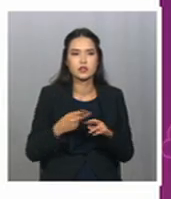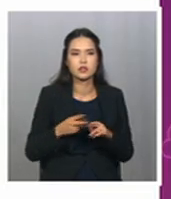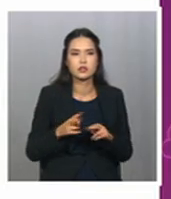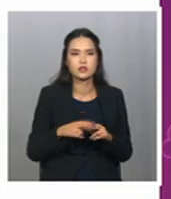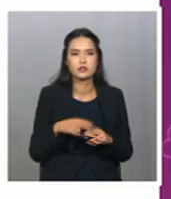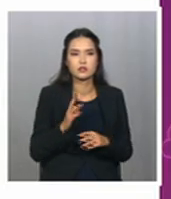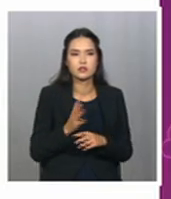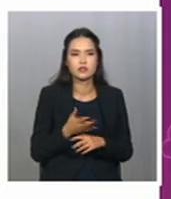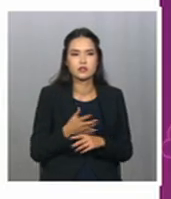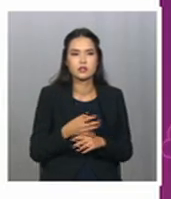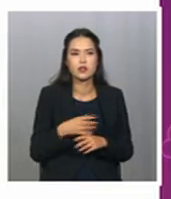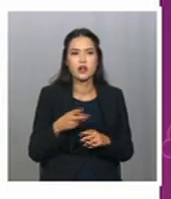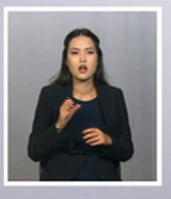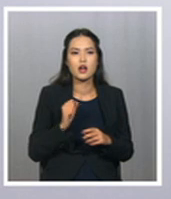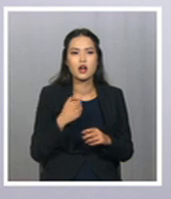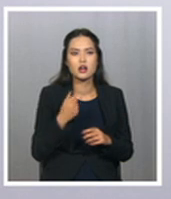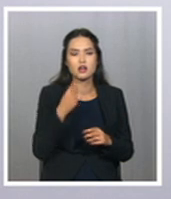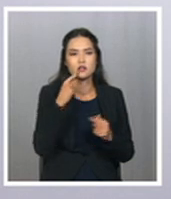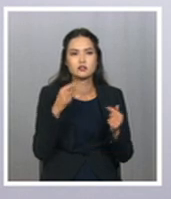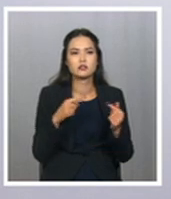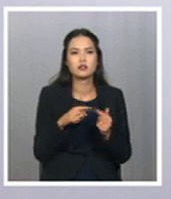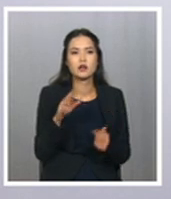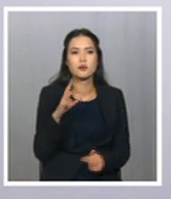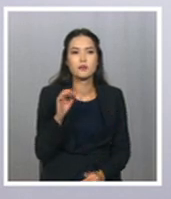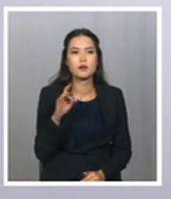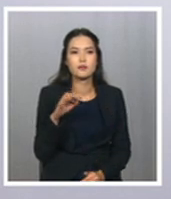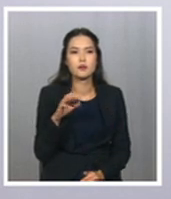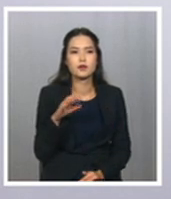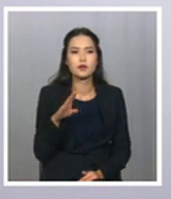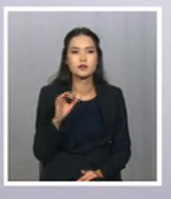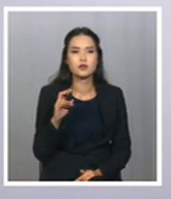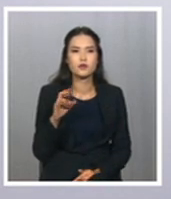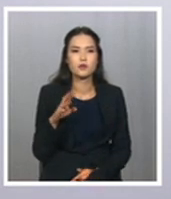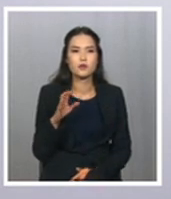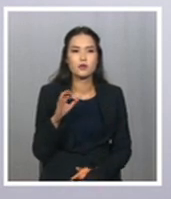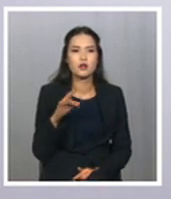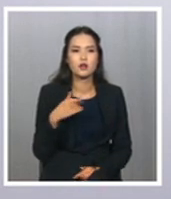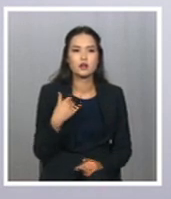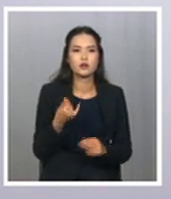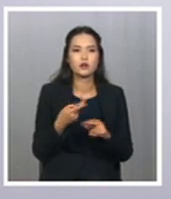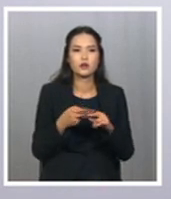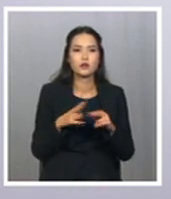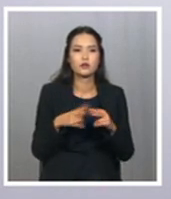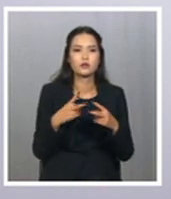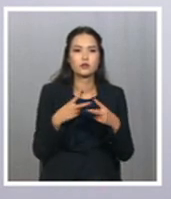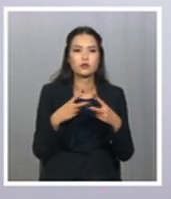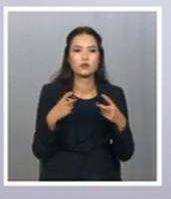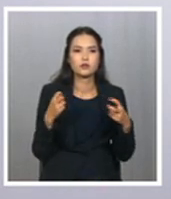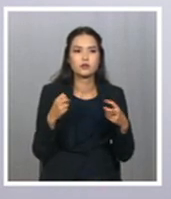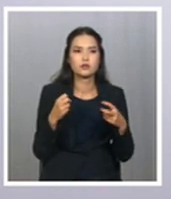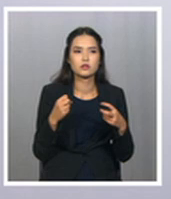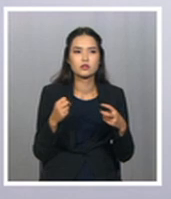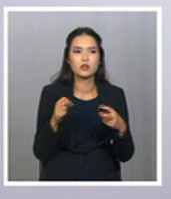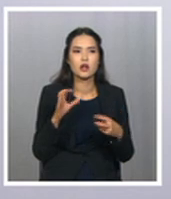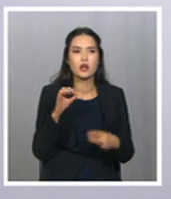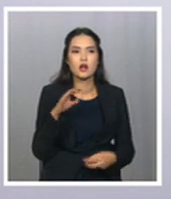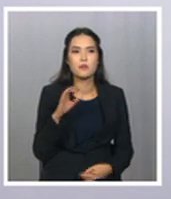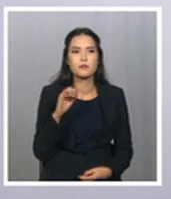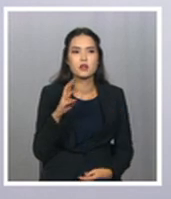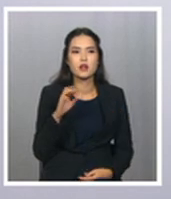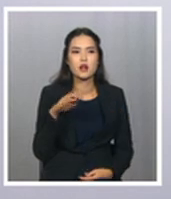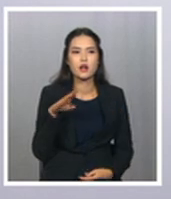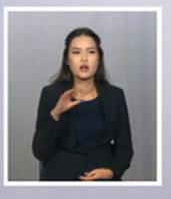Y-ке перпендикуляр. Және оның ұзындығы мынау аппликата осындегі